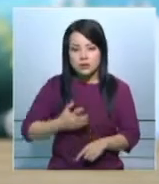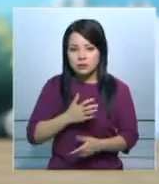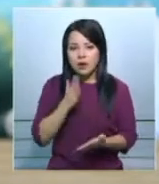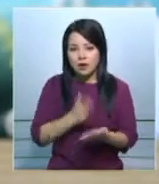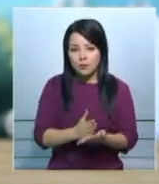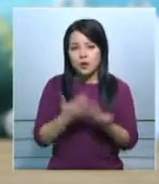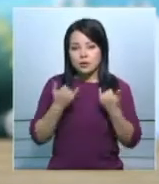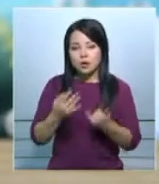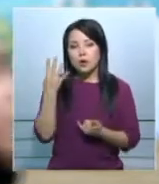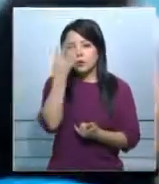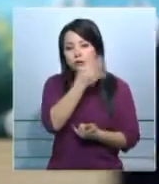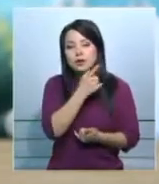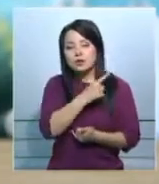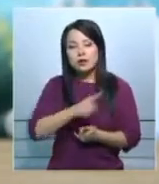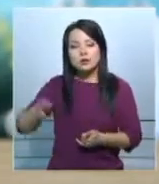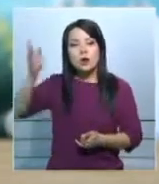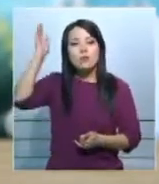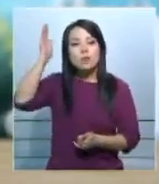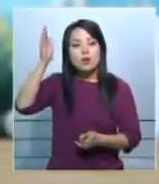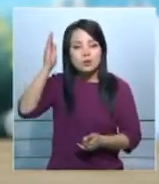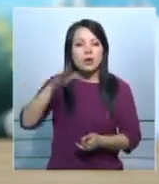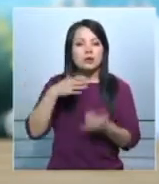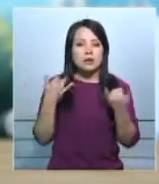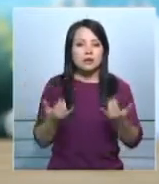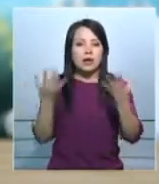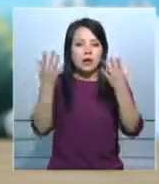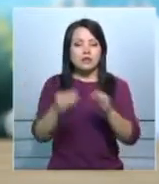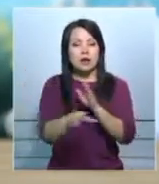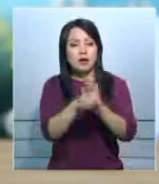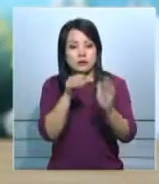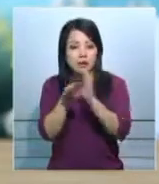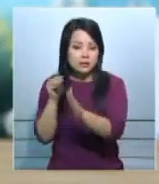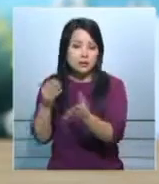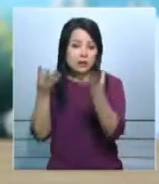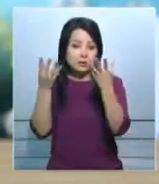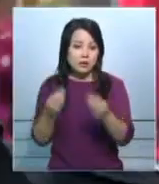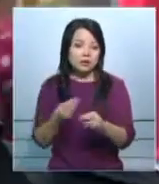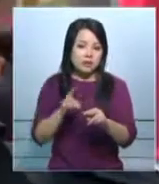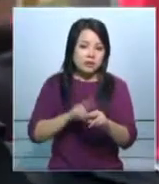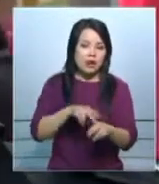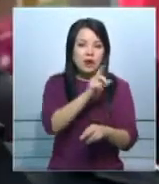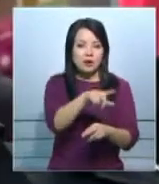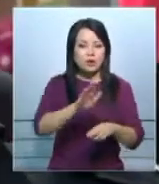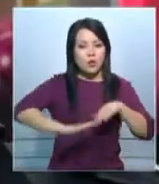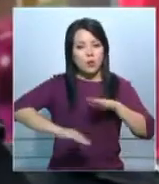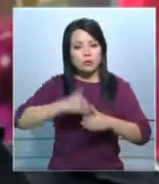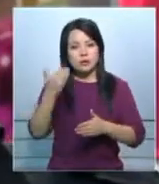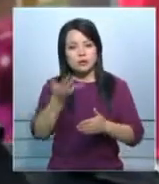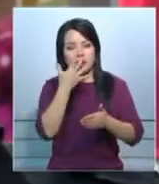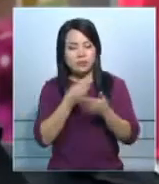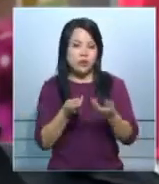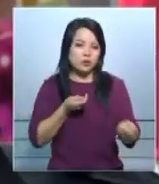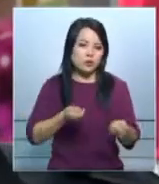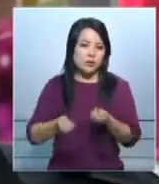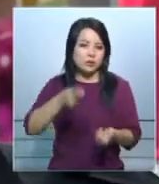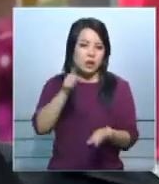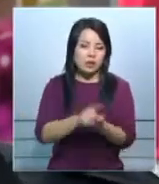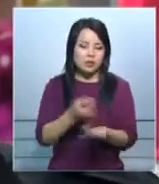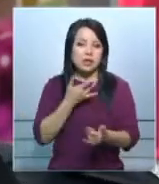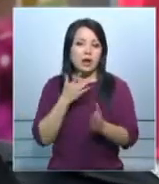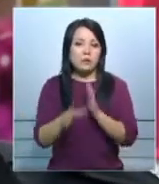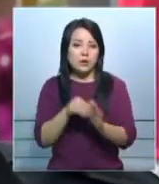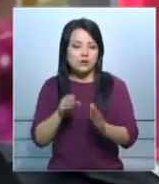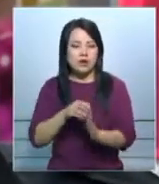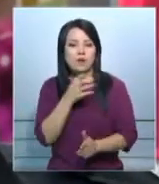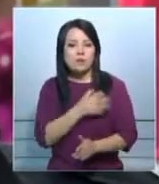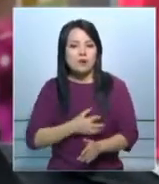Себебі елдің 4 жылдық болашағы ертең осы таңдалатын адамдардың қолында болады. Менің ойымша сайлаудың маңызы